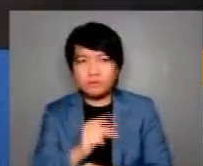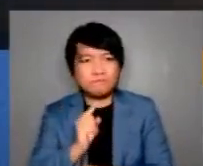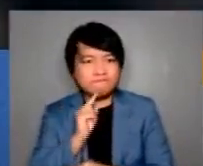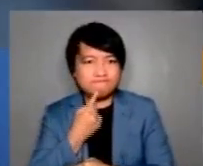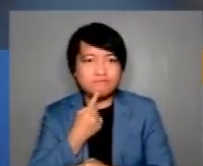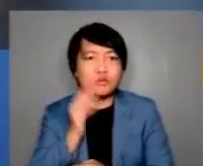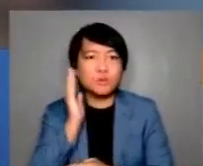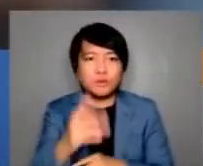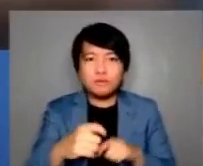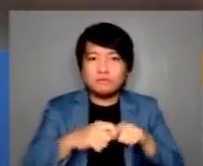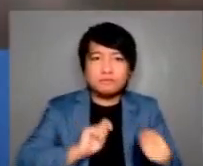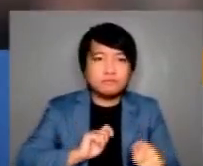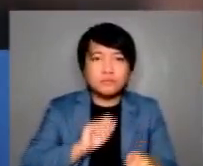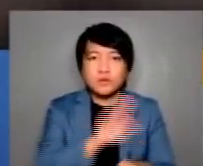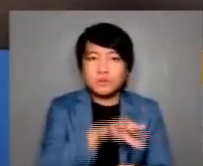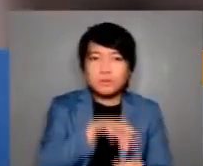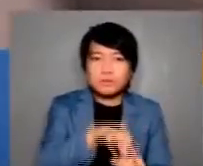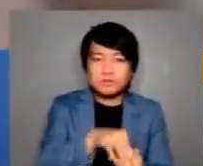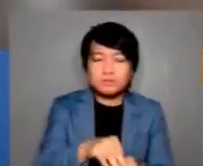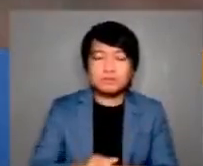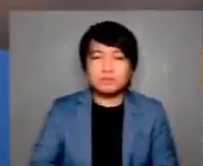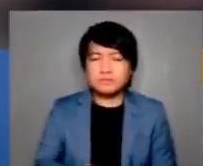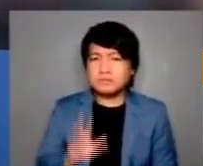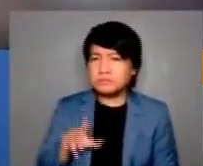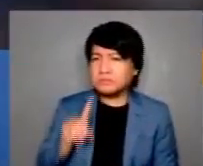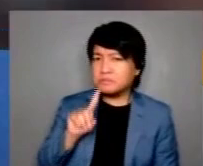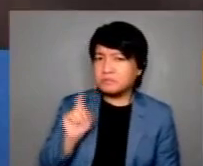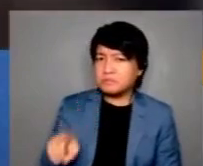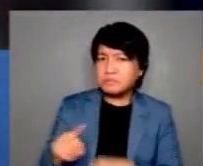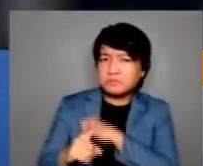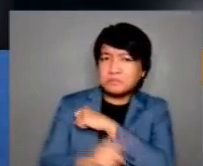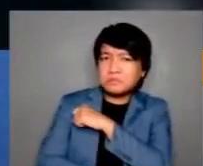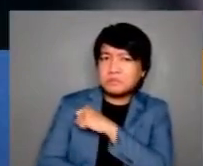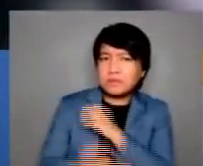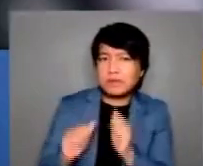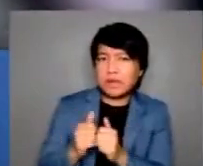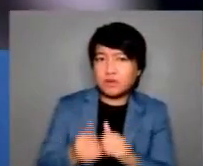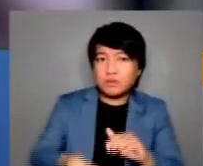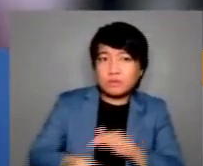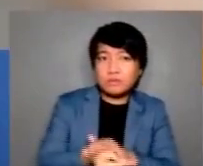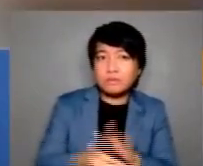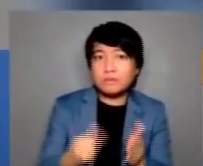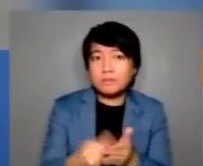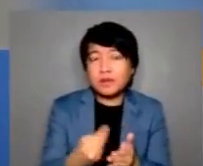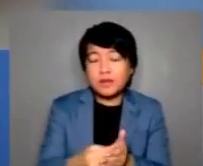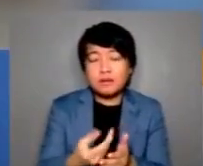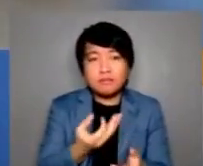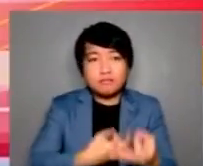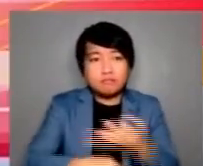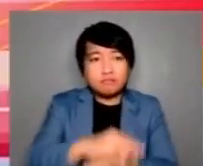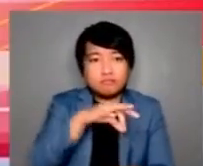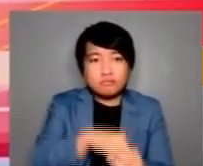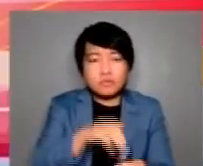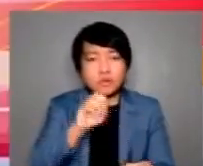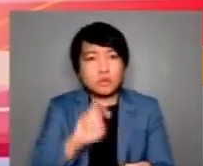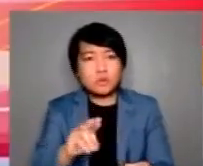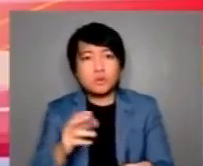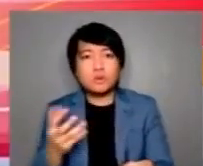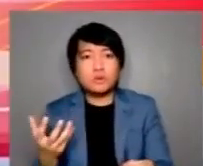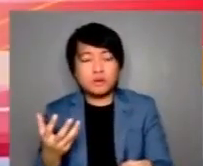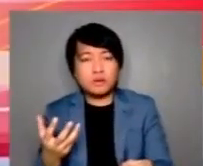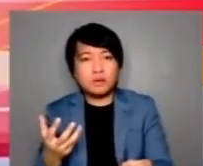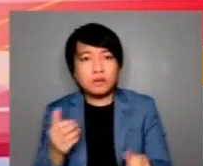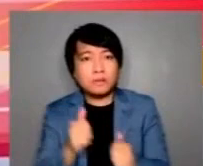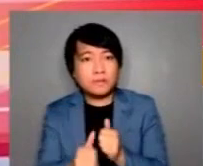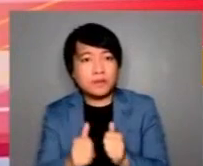amin Ano ba parusa niyan ah yung nag-abot ng pera Yung Inabutan o yung kandidatong sinasabi iboto dahil doun sa